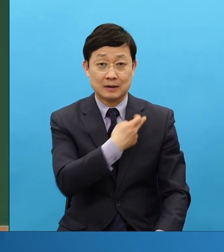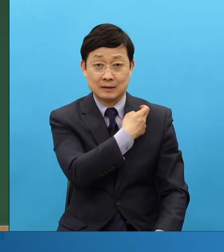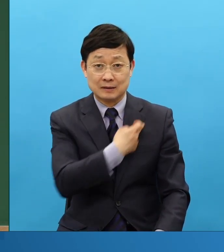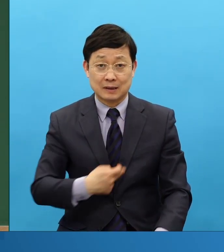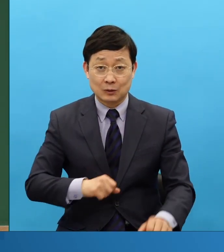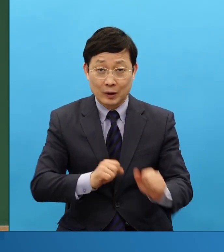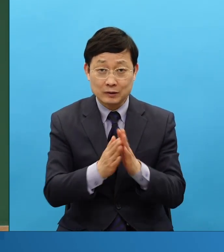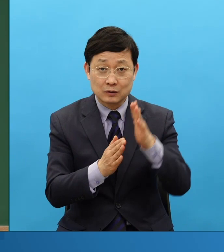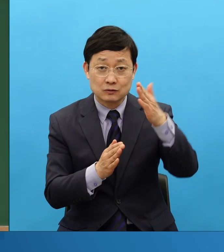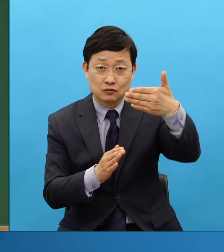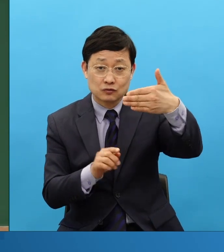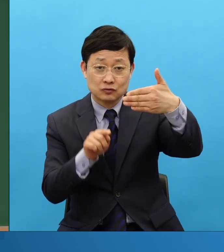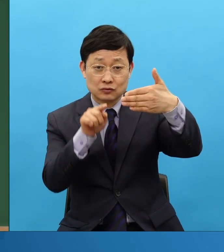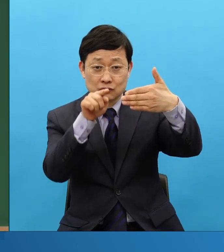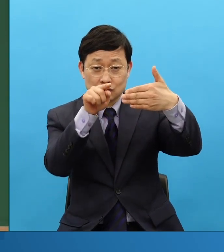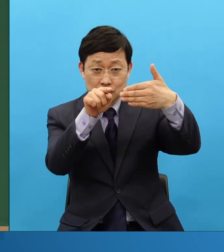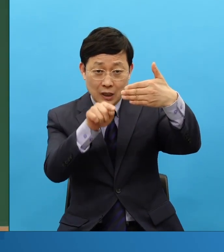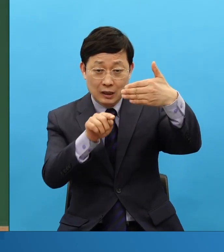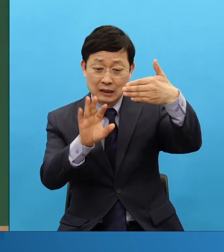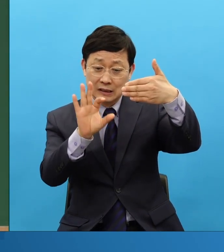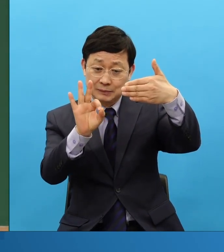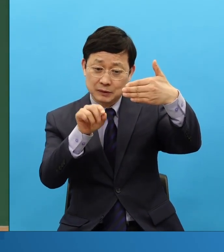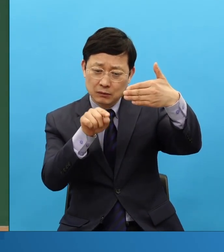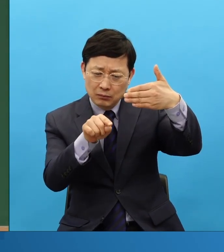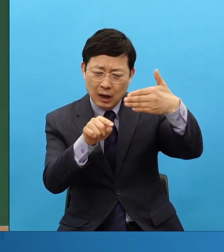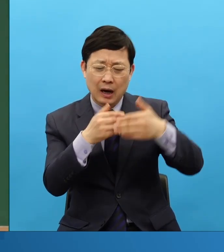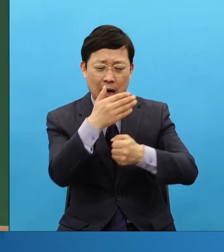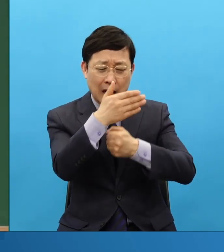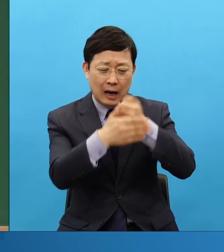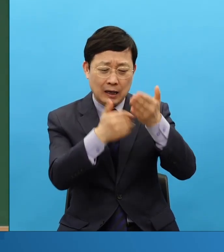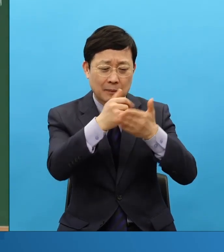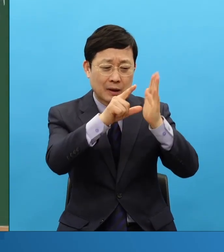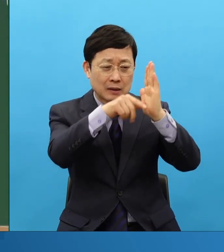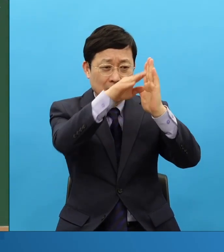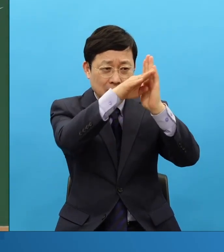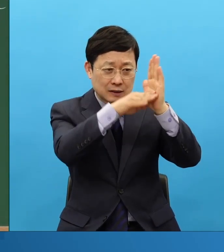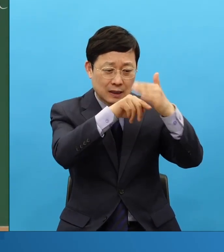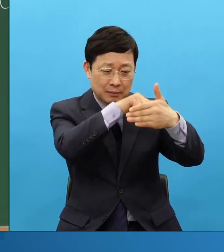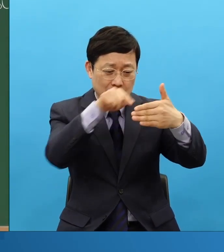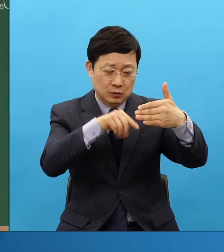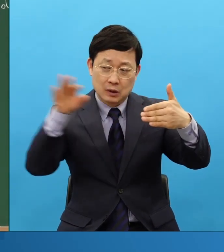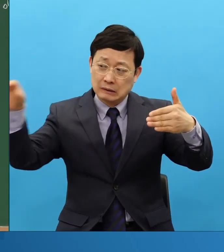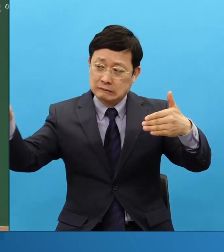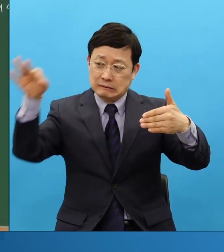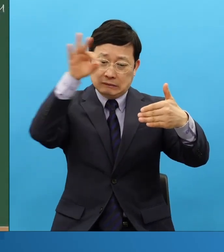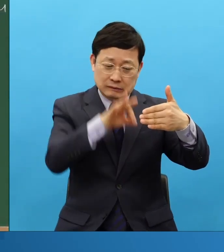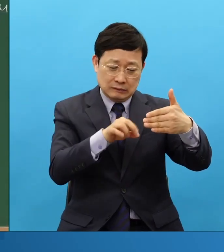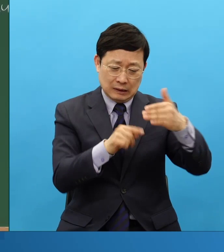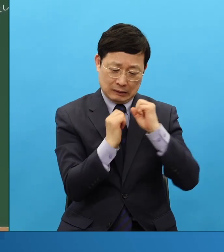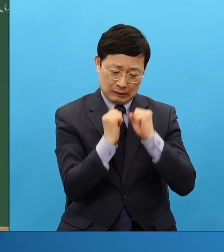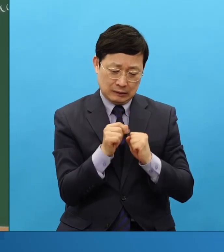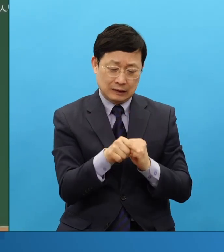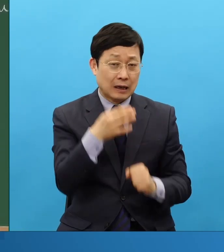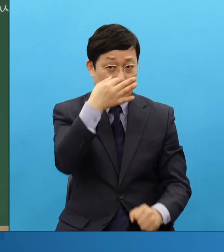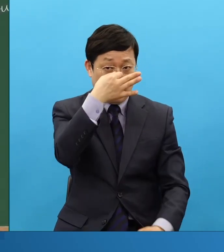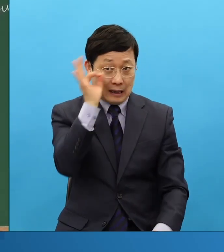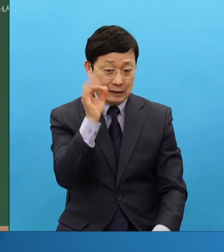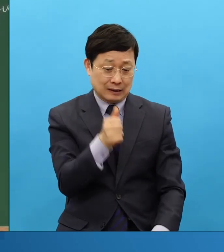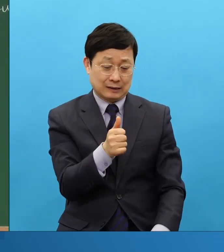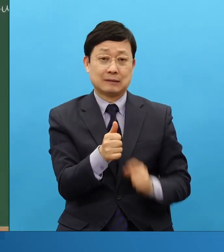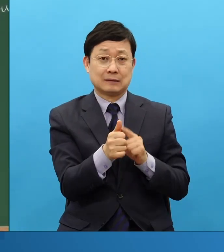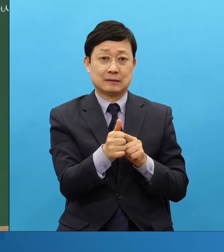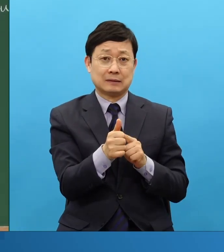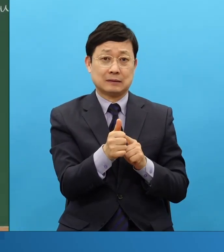하나님의 시간표 속에 있는 겁니다. It is to be within God's time. 기도가 schedule. 뭐냐? What is prayer? 보좌를 누리는 겁니다. It is enjoying the. 그보다 더 중요한